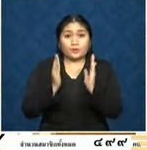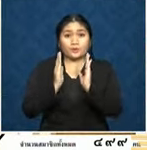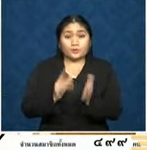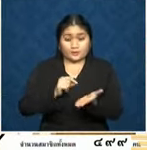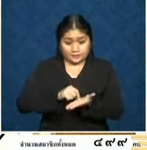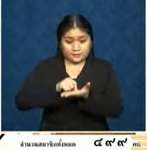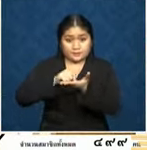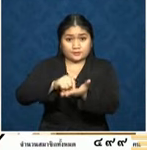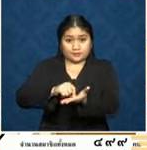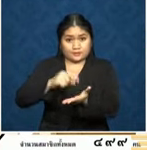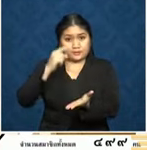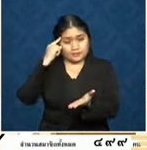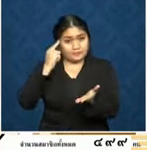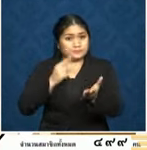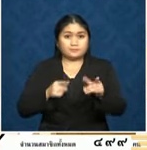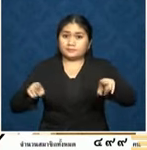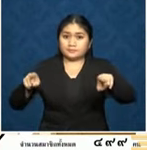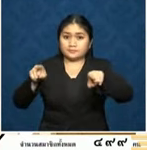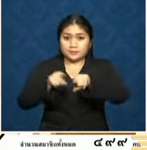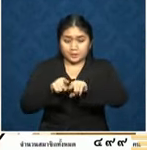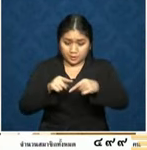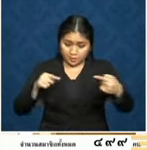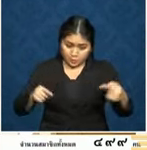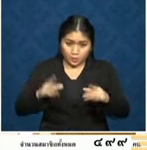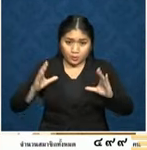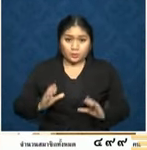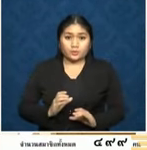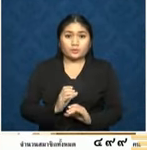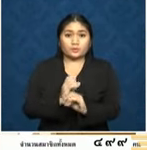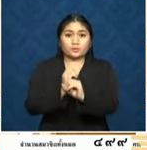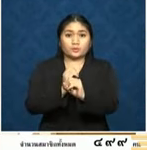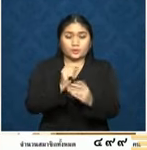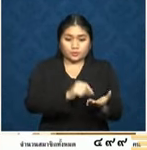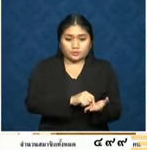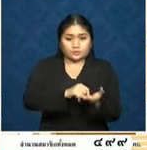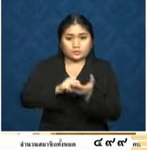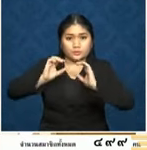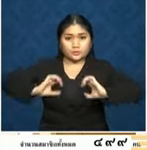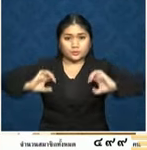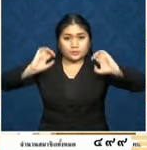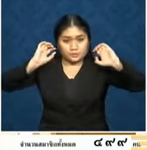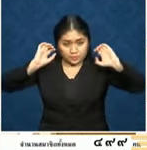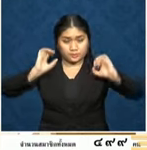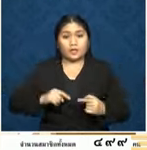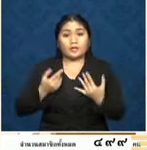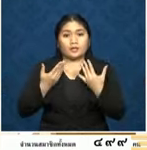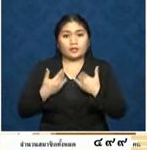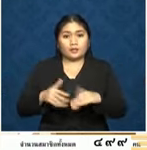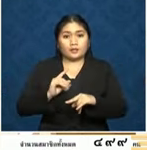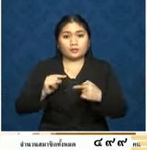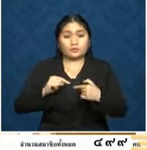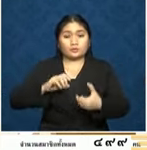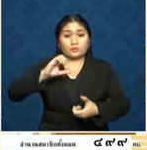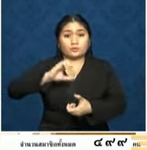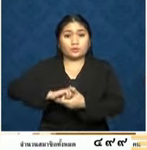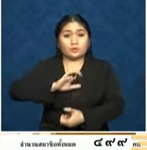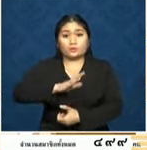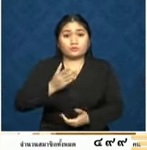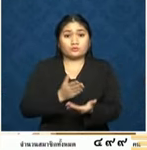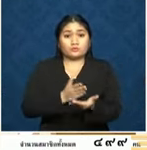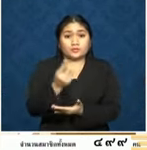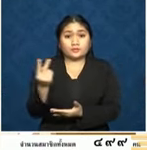ก็เห็นด้วยนะครับจากการสรุปว่าให้ส่งไปที่รัฐบาลนะครับแล้วก็จากการประสานงานของวิปทั้งสอง